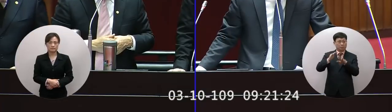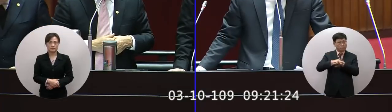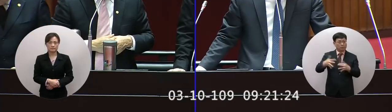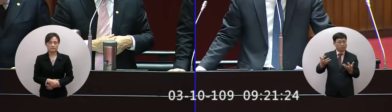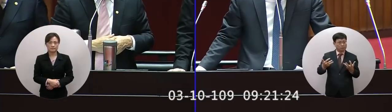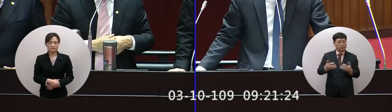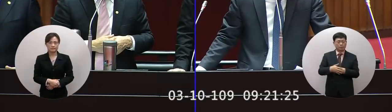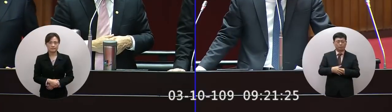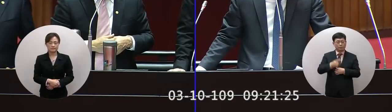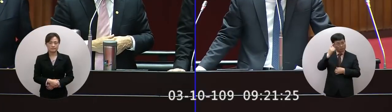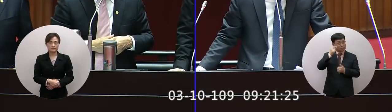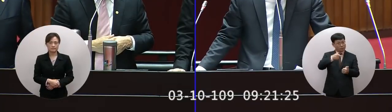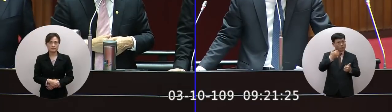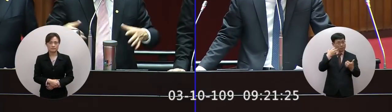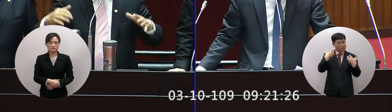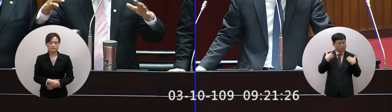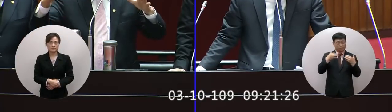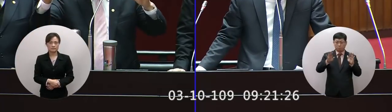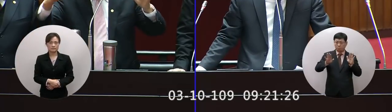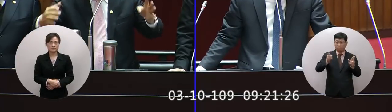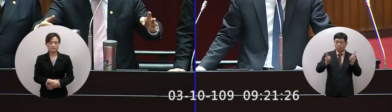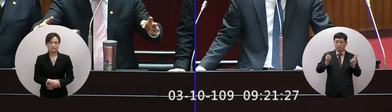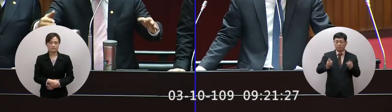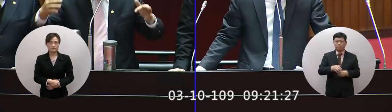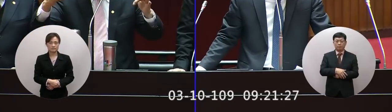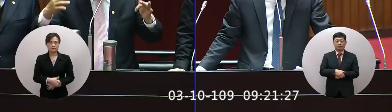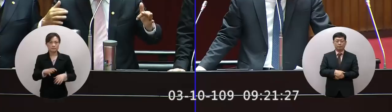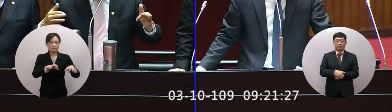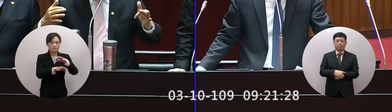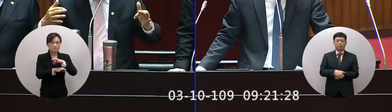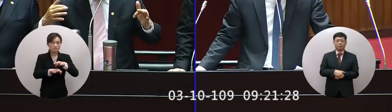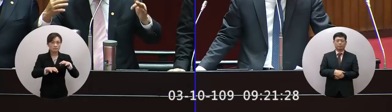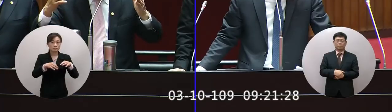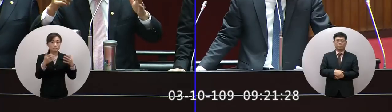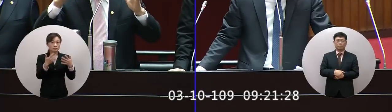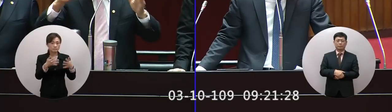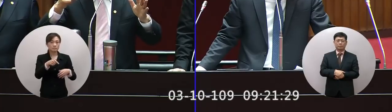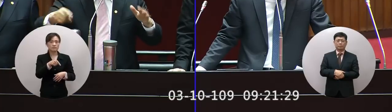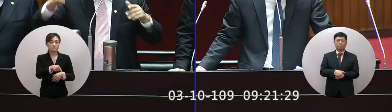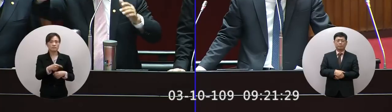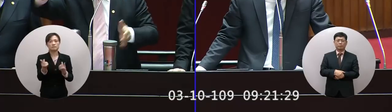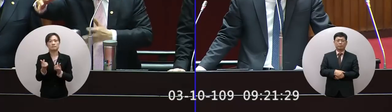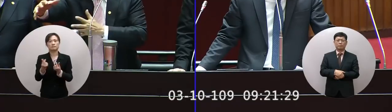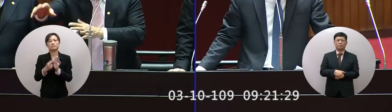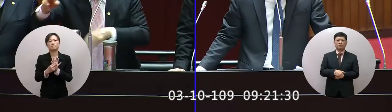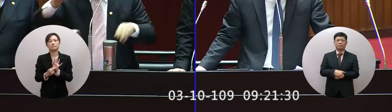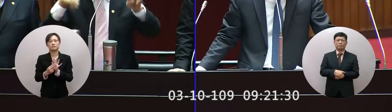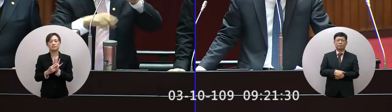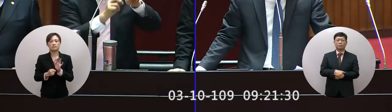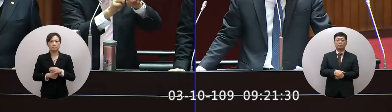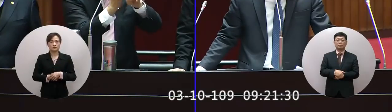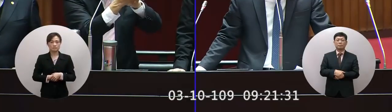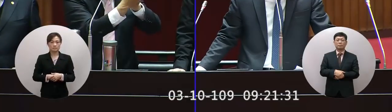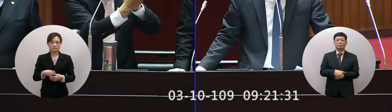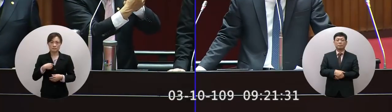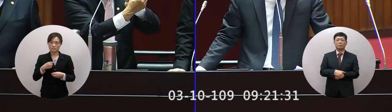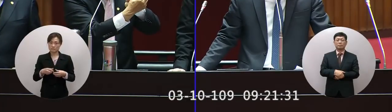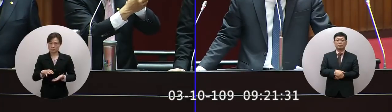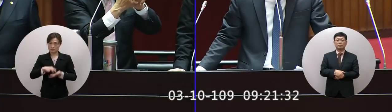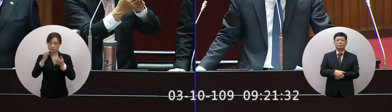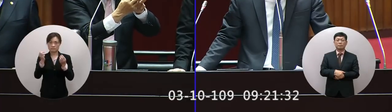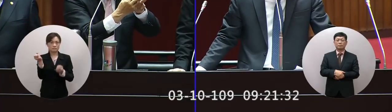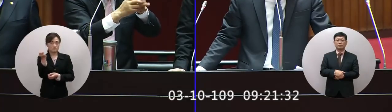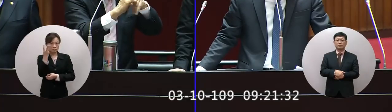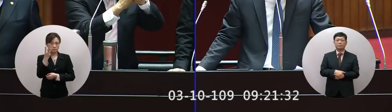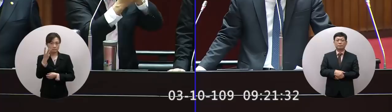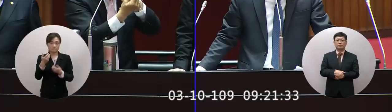面的，请问这个谁来做指挥？ 经济面国这个，比如说，我们不是讲三个部分